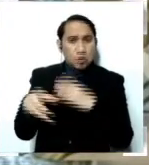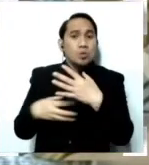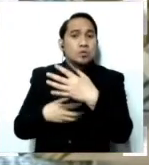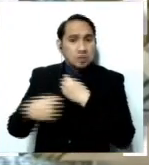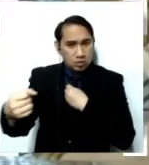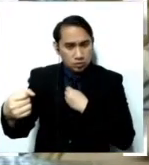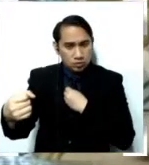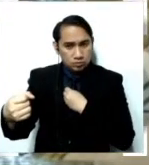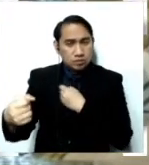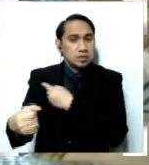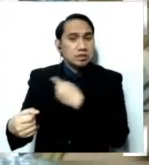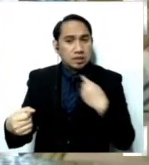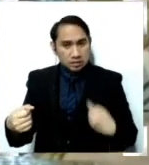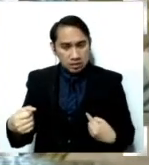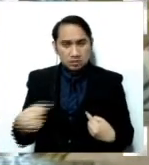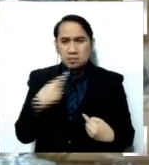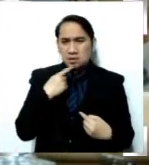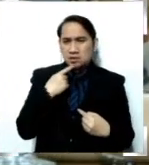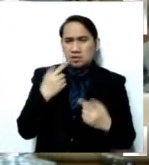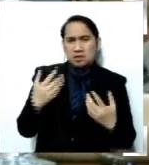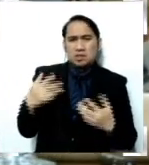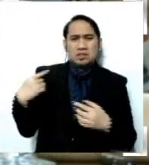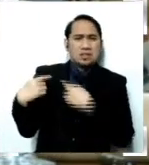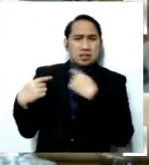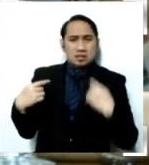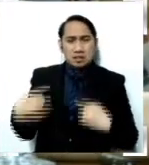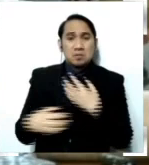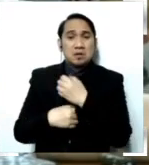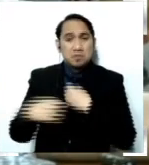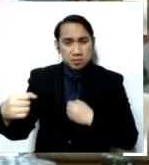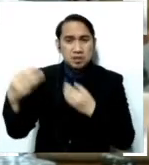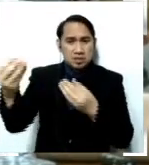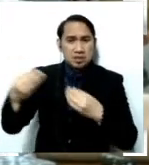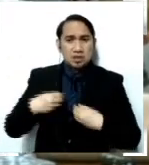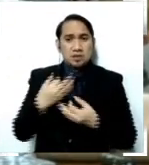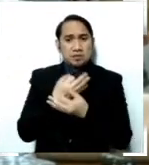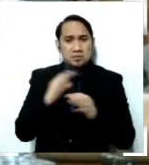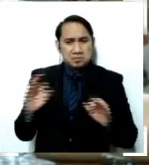China. Hindi na yung bakuna libre. China is a good friend.